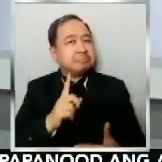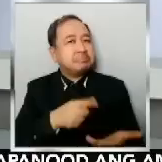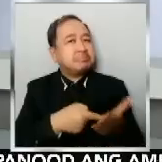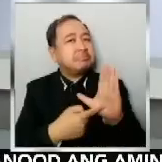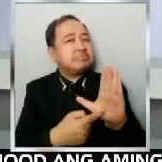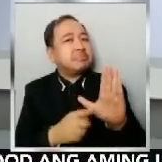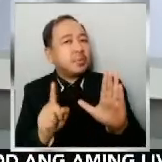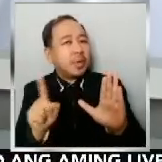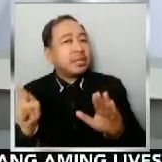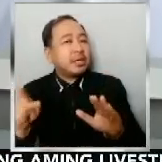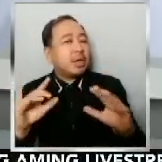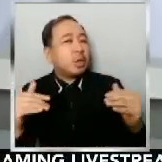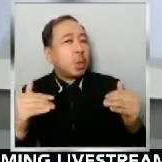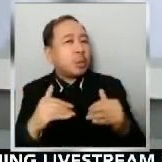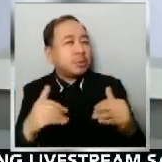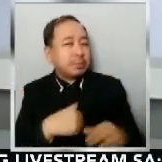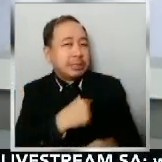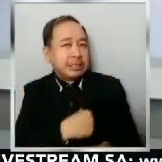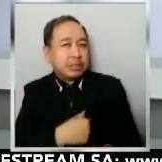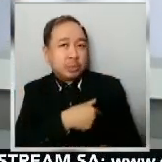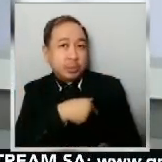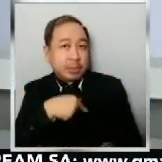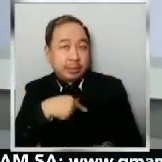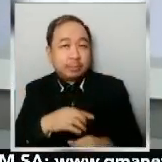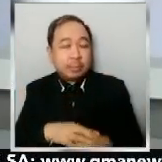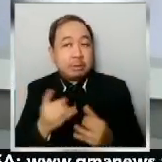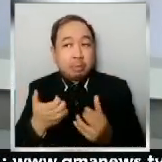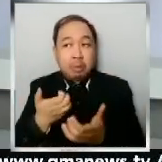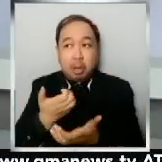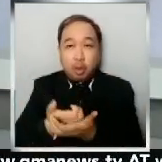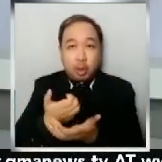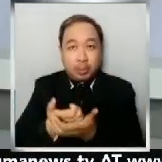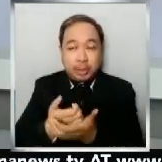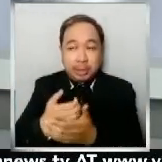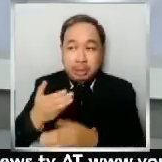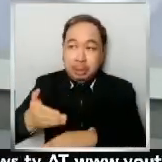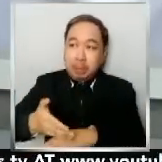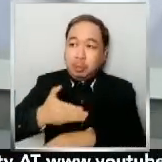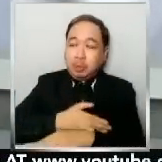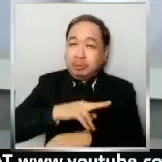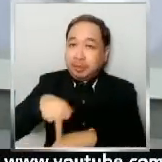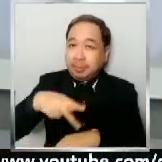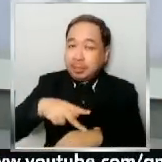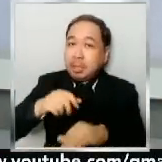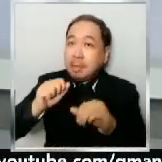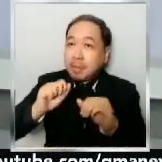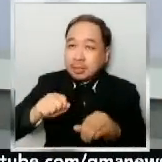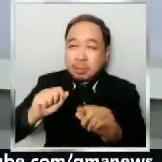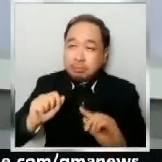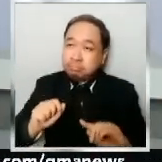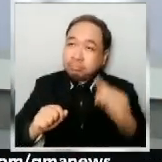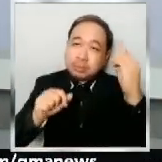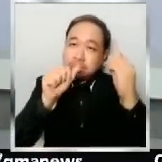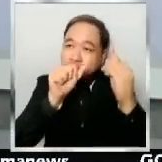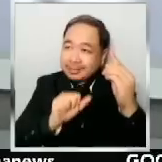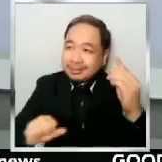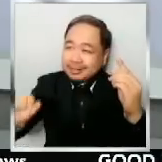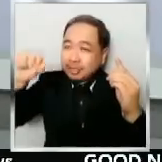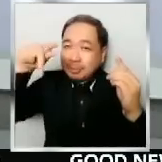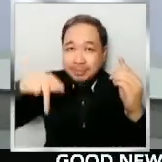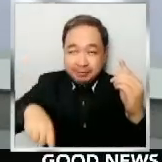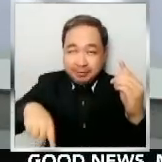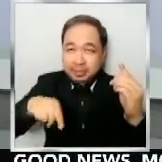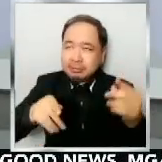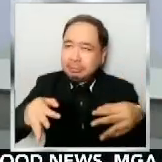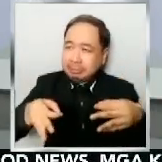inaasahang paglaguraw ng ekonomiya ng Pilipinas na posibleng maging pinakamataas sa Asia-Pacific region. Tinalakay rin niya